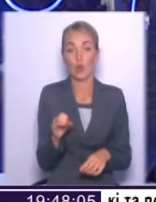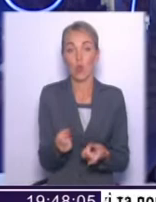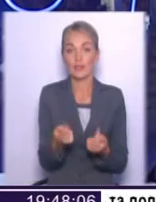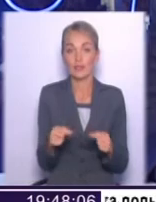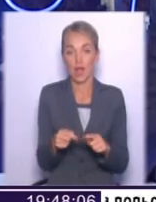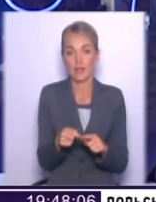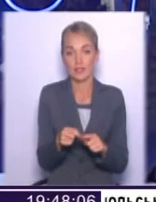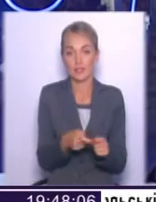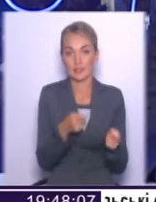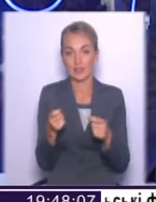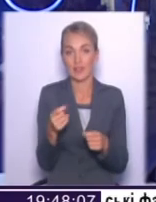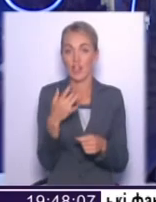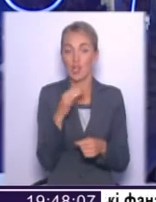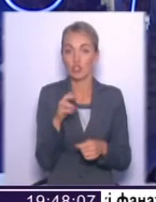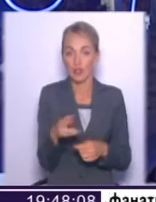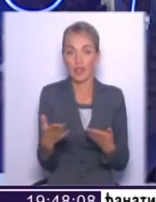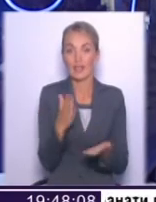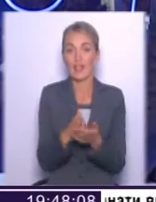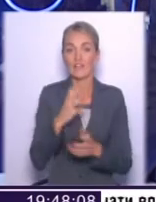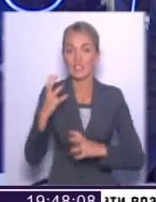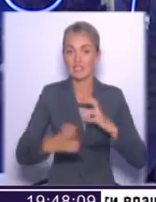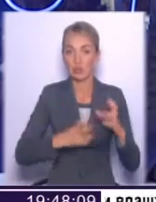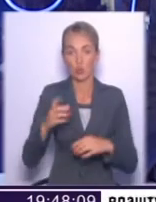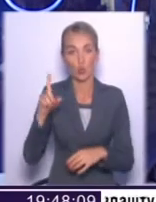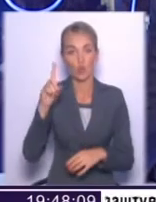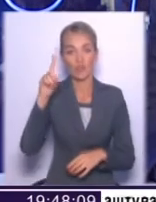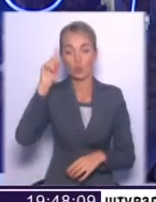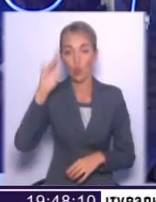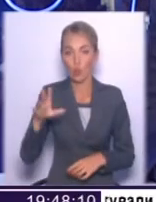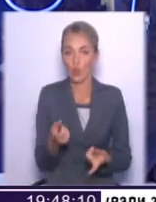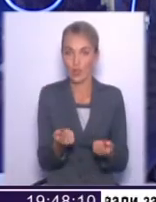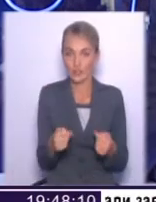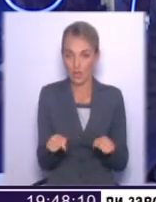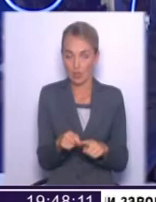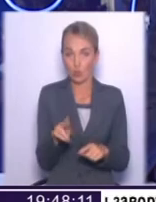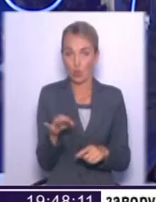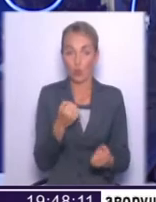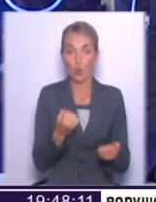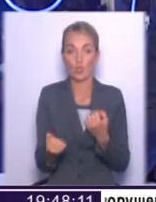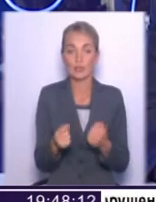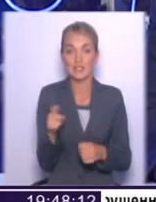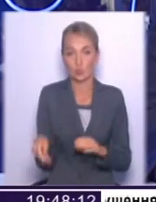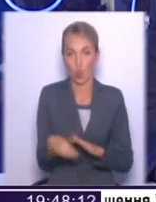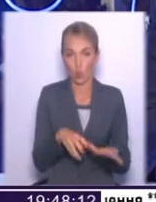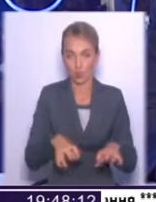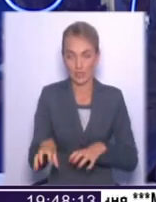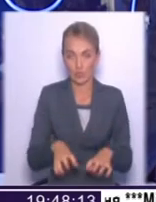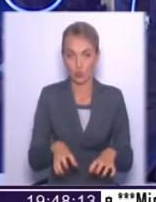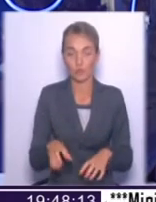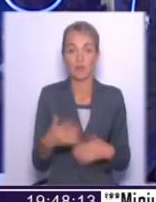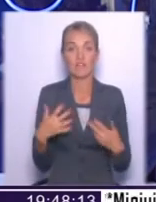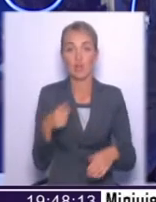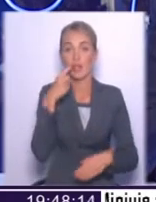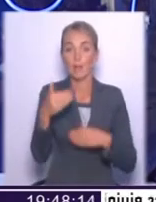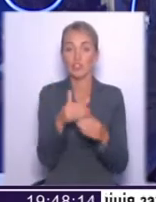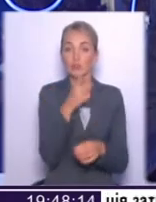організації Transparency International, яка є всесвітньо відомою організацією по боротьбі з корупцією. Вже